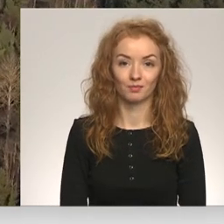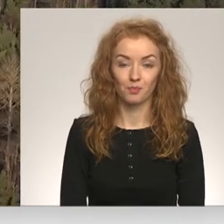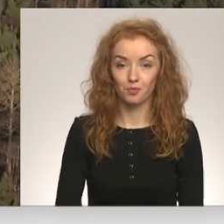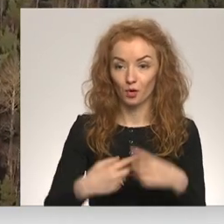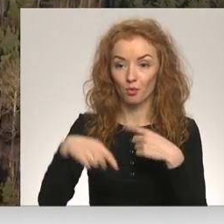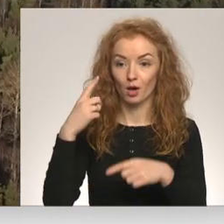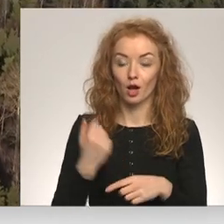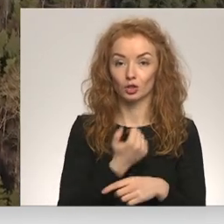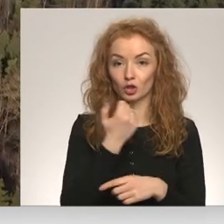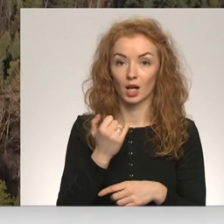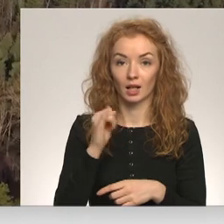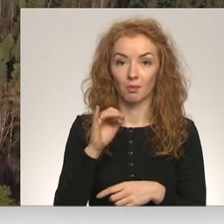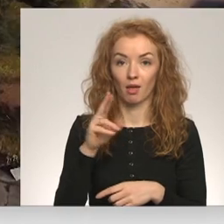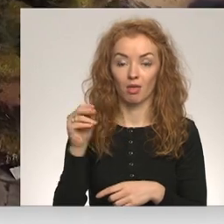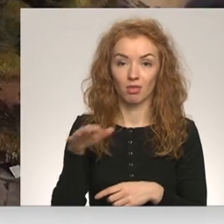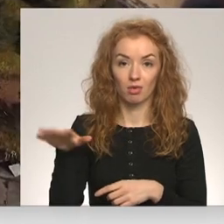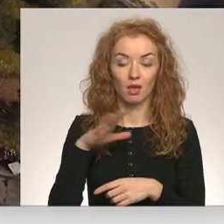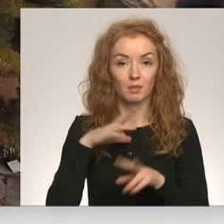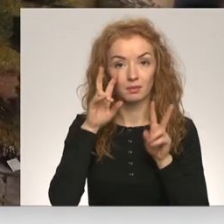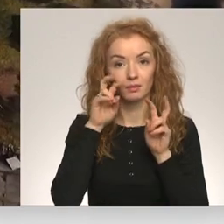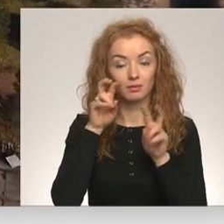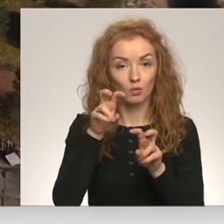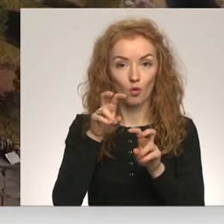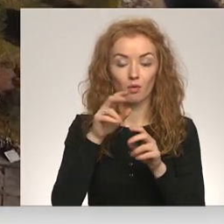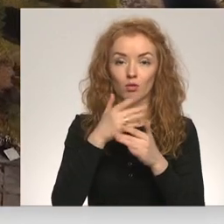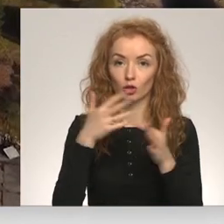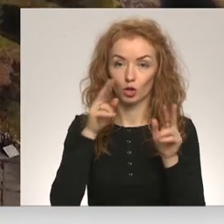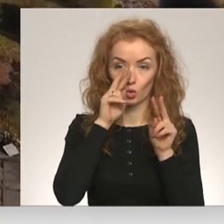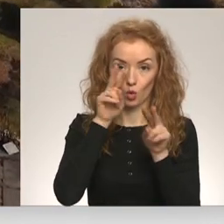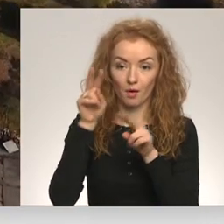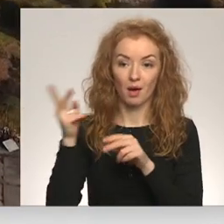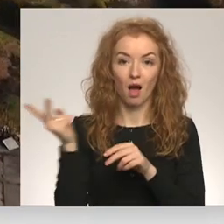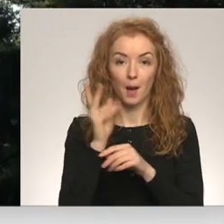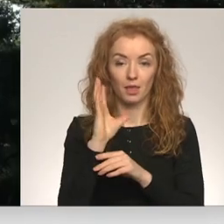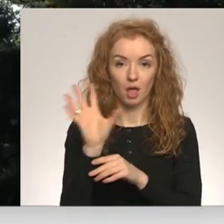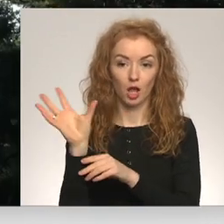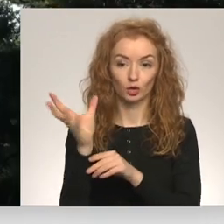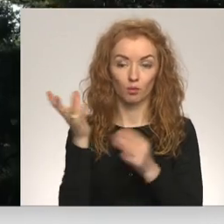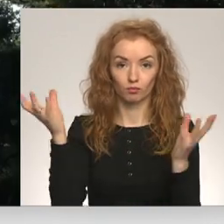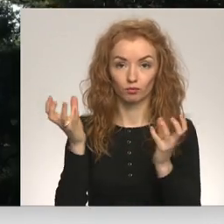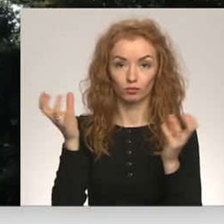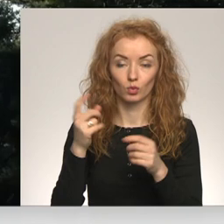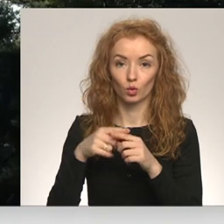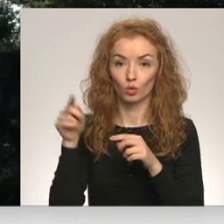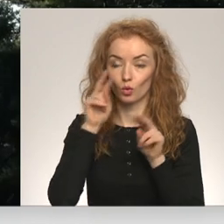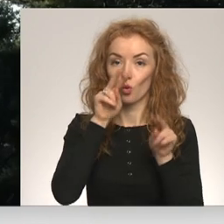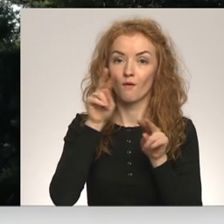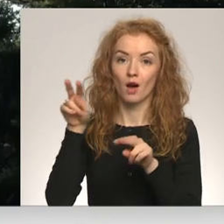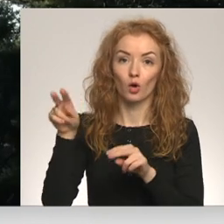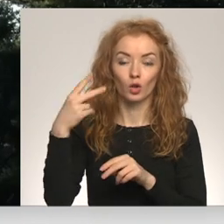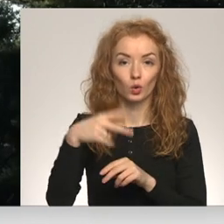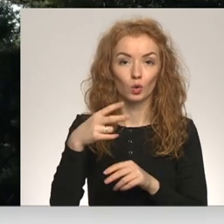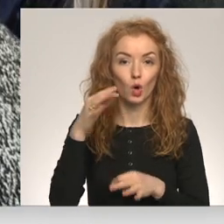Pagājušajā gadā Irbenē tika veiktas vairākas novērojuma sesijas, pielietojot abus Irbenes teleskopus, un no Ziemeļkurzemes tika novērots vairāk kā